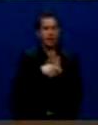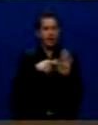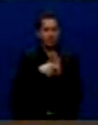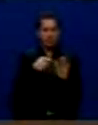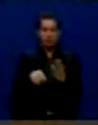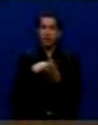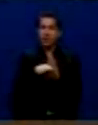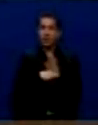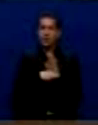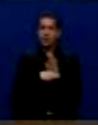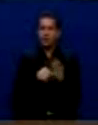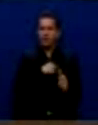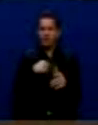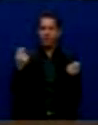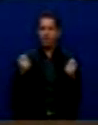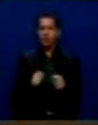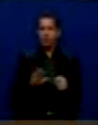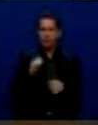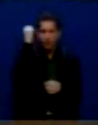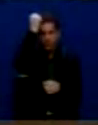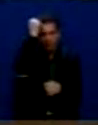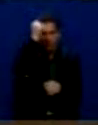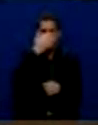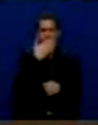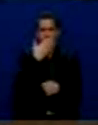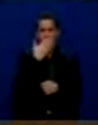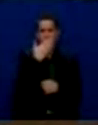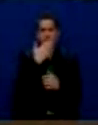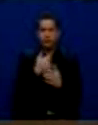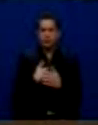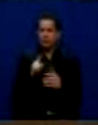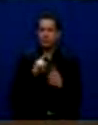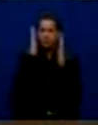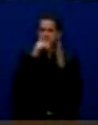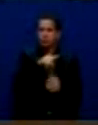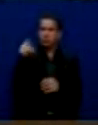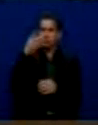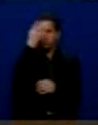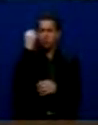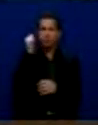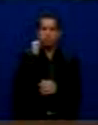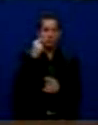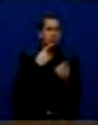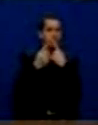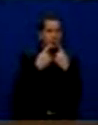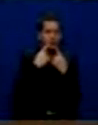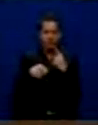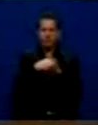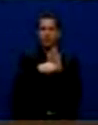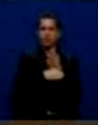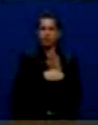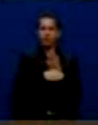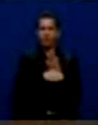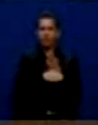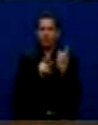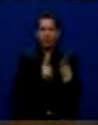është vetizolimi i Kosovës. Vetëm tua përkujtoj edhe një herë, edhe pse s'besoj që e keni harruar sepse dje diskutuam këtë, në ligjin për veteranët e ushtrisë